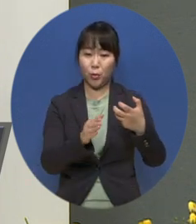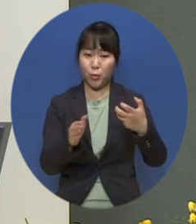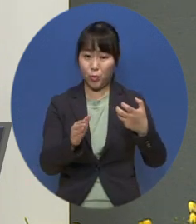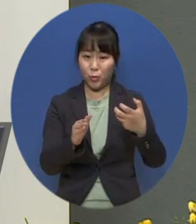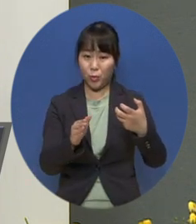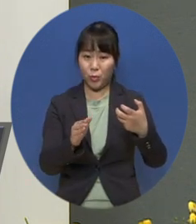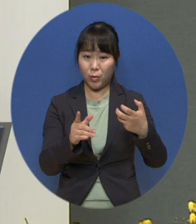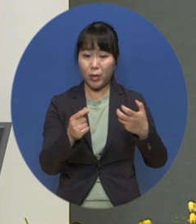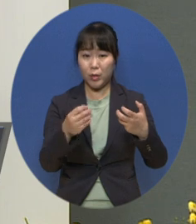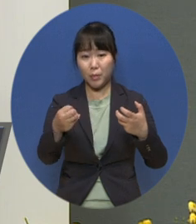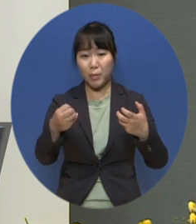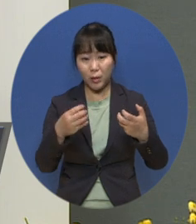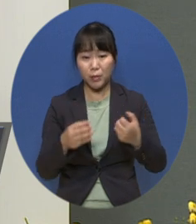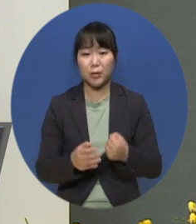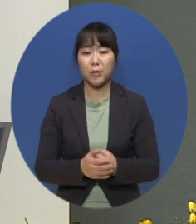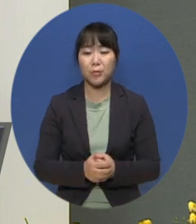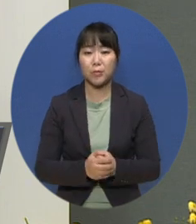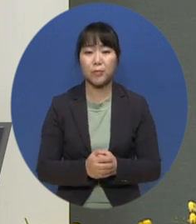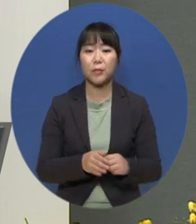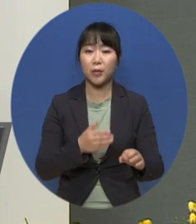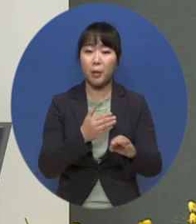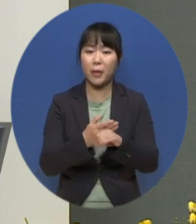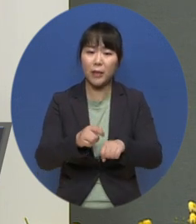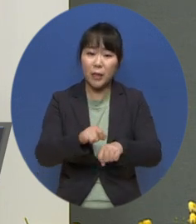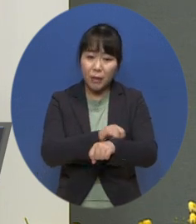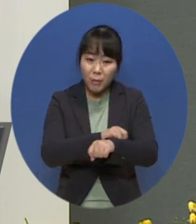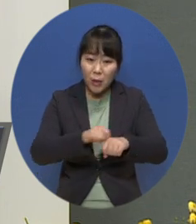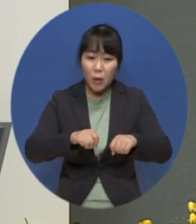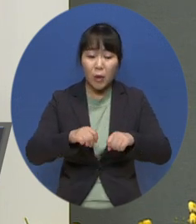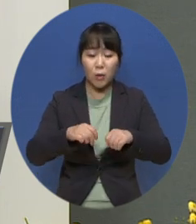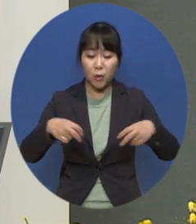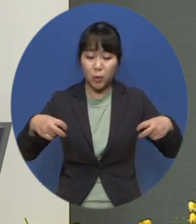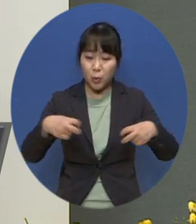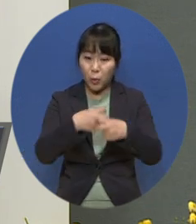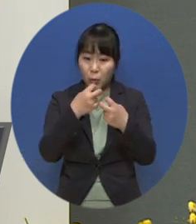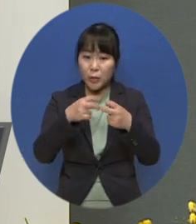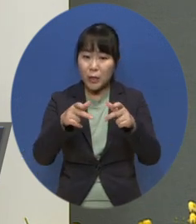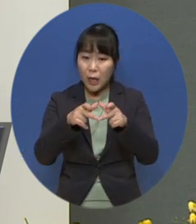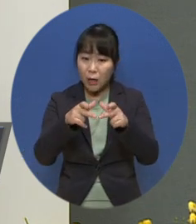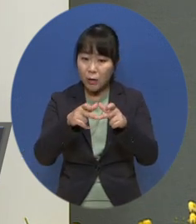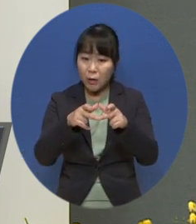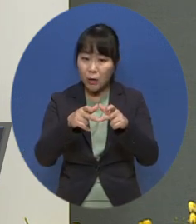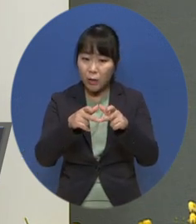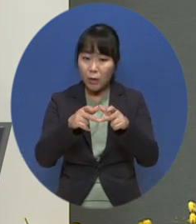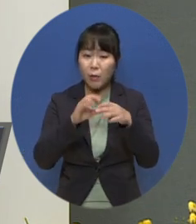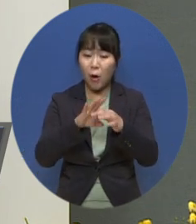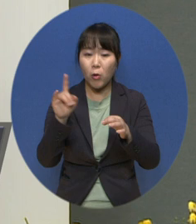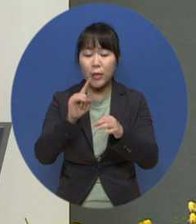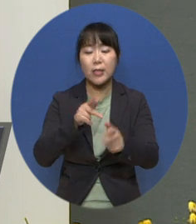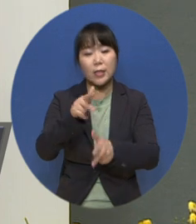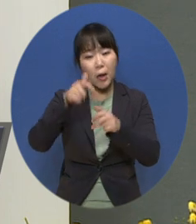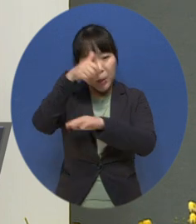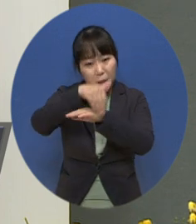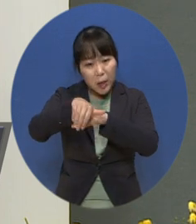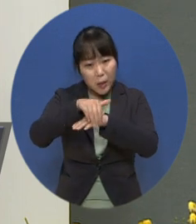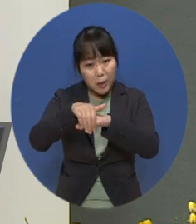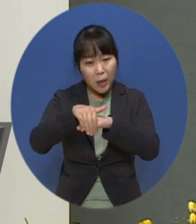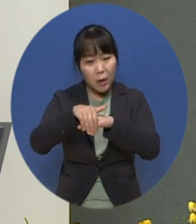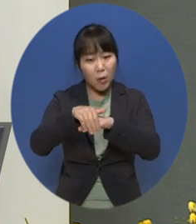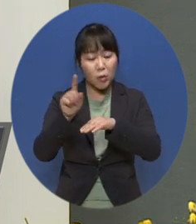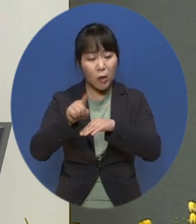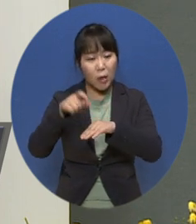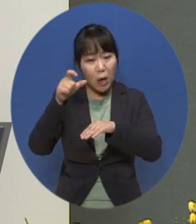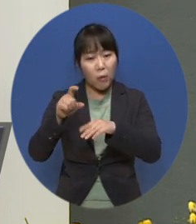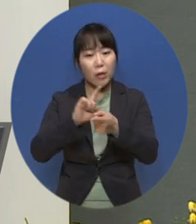말씀하시는 거 보니까 그렇다면 특별히 교통 장애인들을 위한 어떤 에 사업계획 이라든가